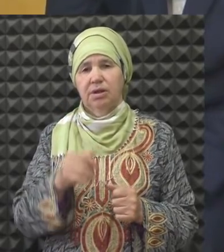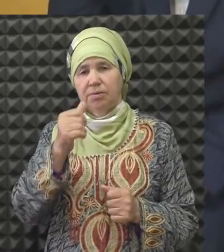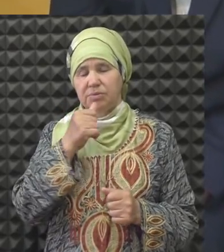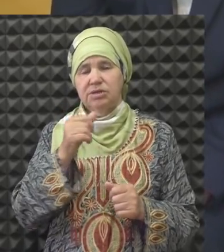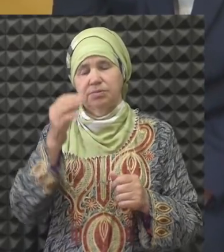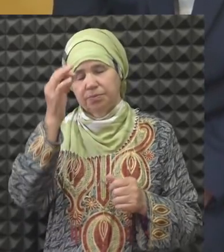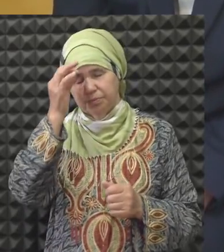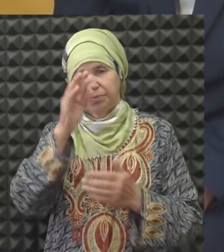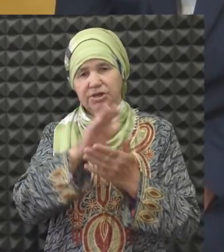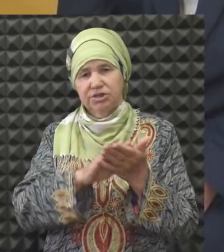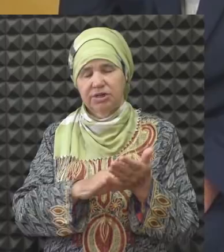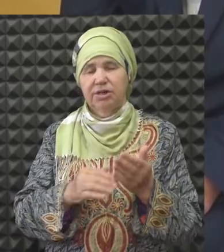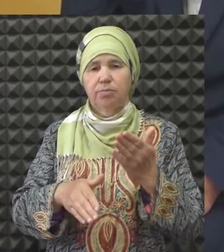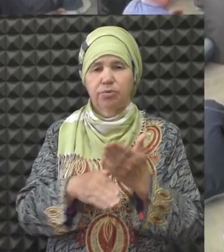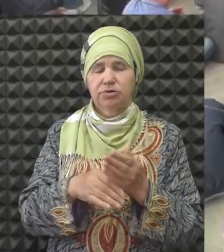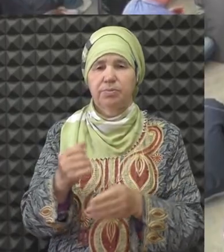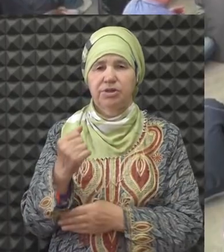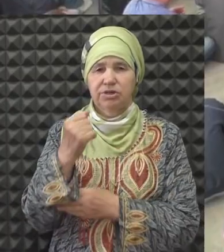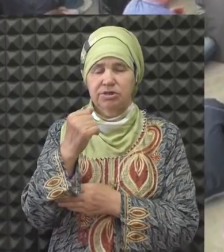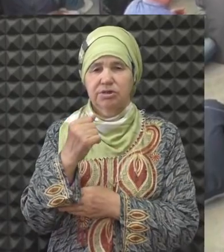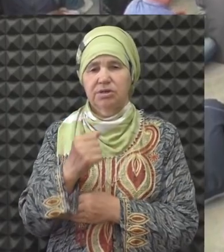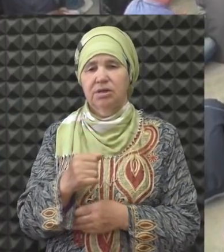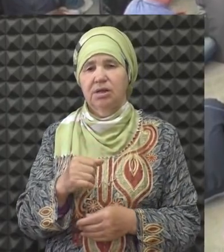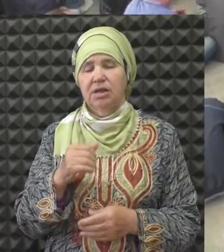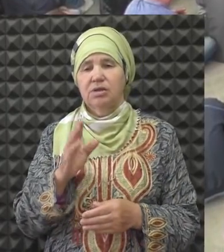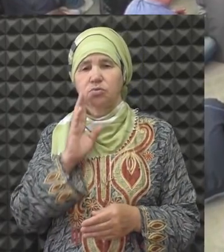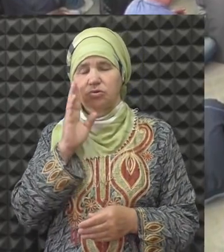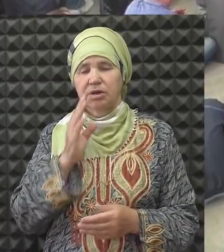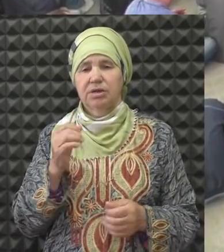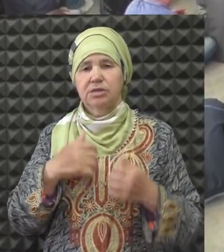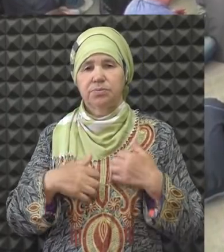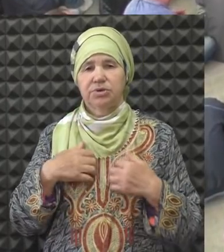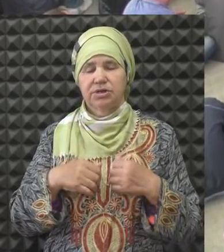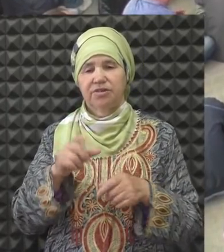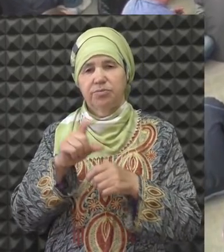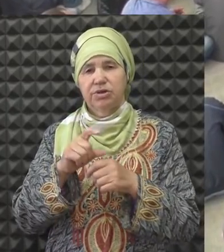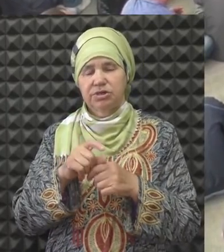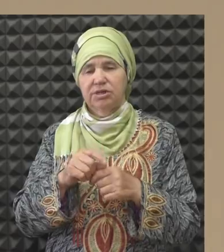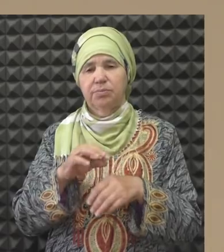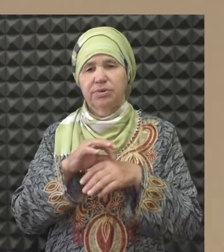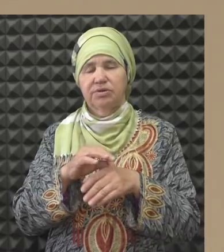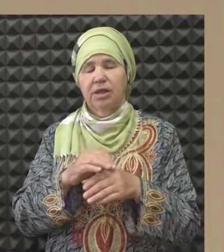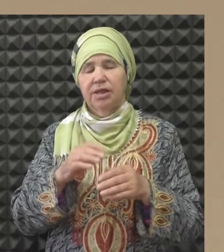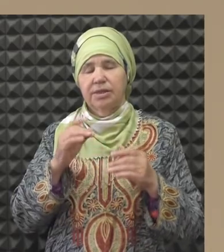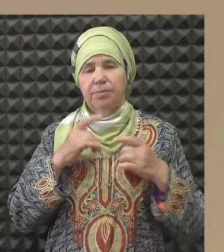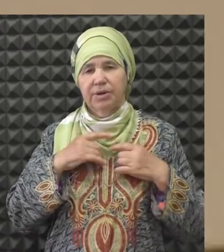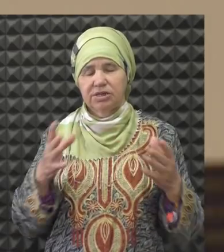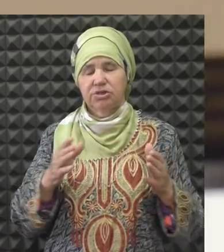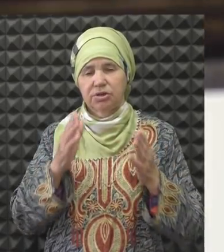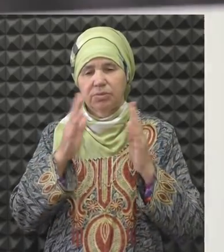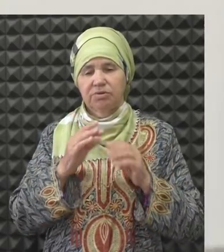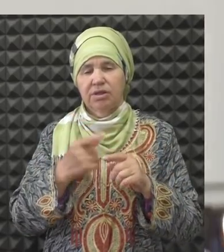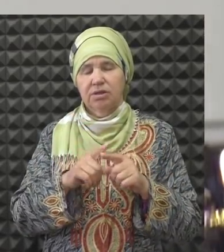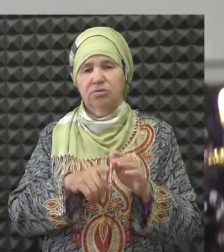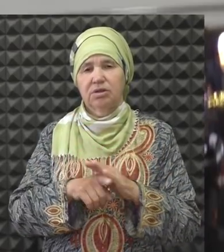месяца, месяца прощения и милости, взаимопомощи и поддержки. С раннего утра мусульмане спешили в мечеть Ярдам на праздничную молитву,